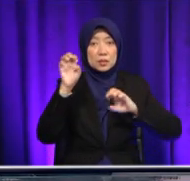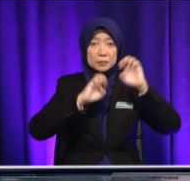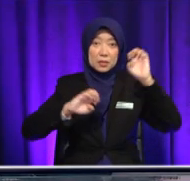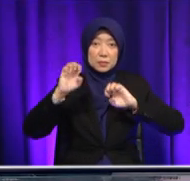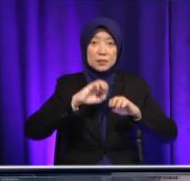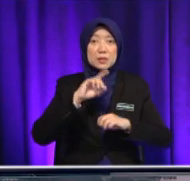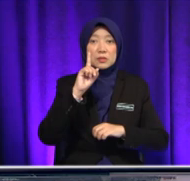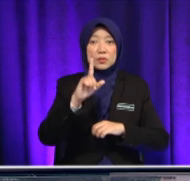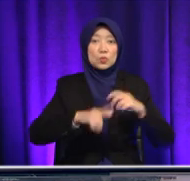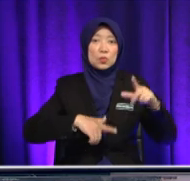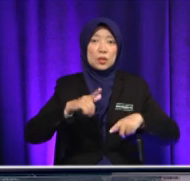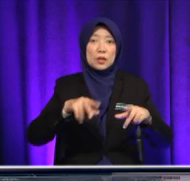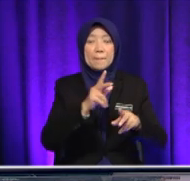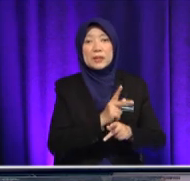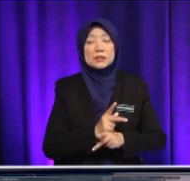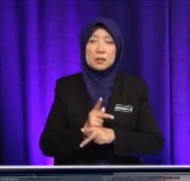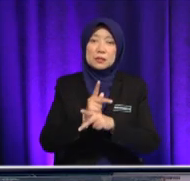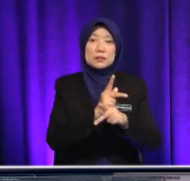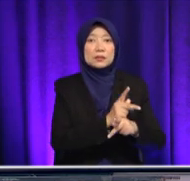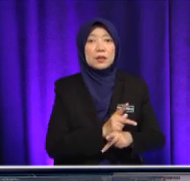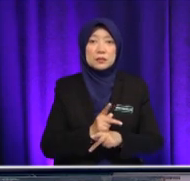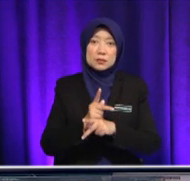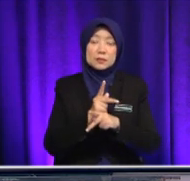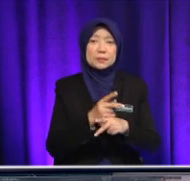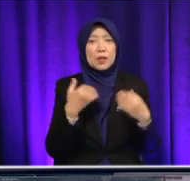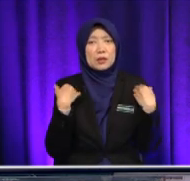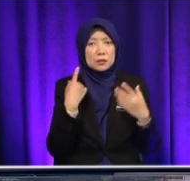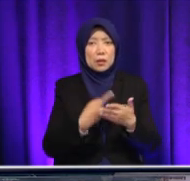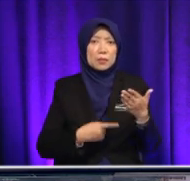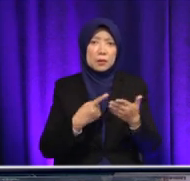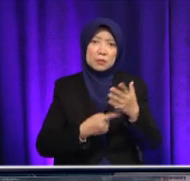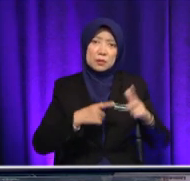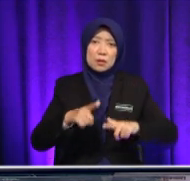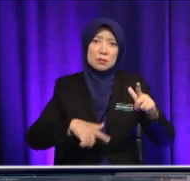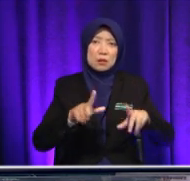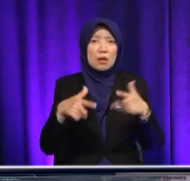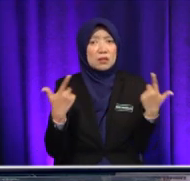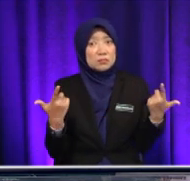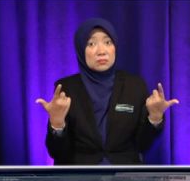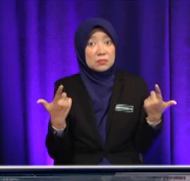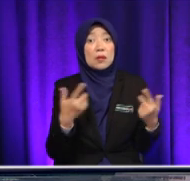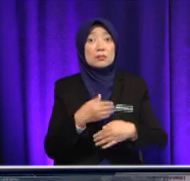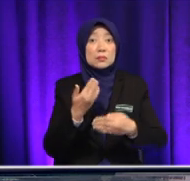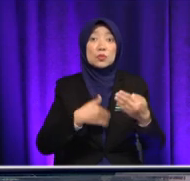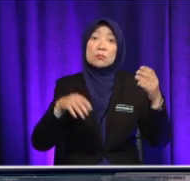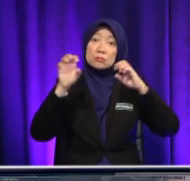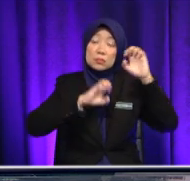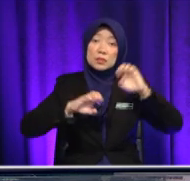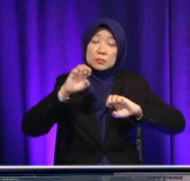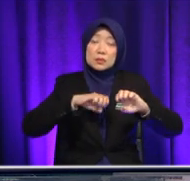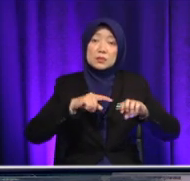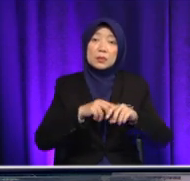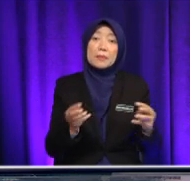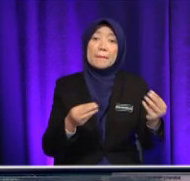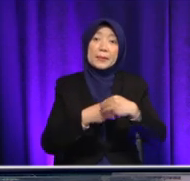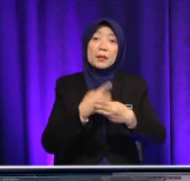satu langkah berjaga-jaga. Okey, baik cikgu. Okay. Ada tak apa-apa langkah berjaga-jaga yang lain apabila kita menjalankan eksperimen sebegini di makmal cikgu? Di